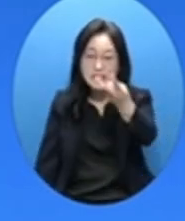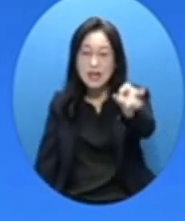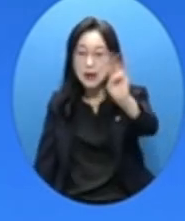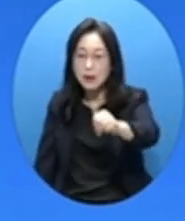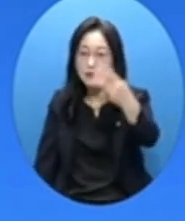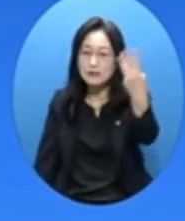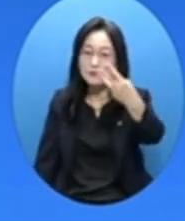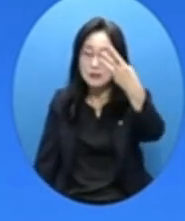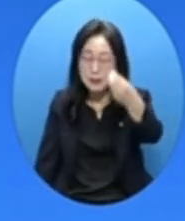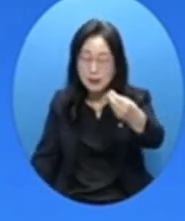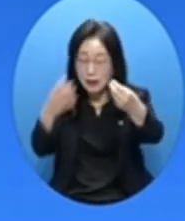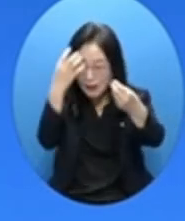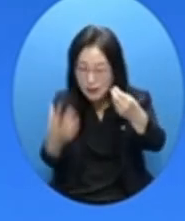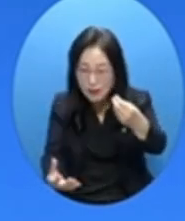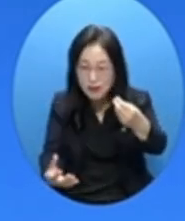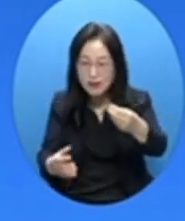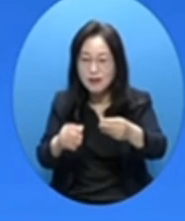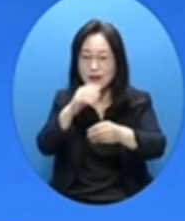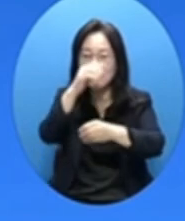3천만의